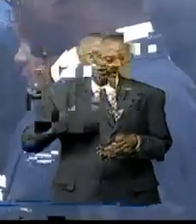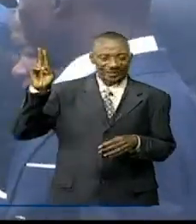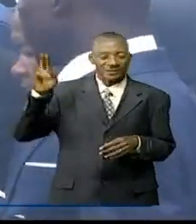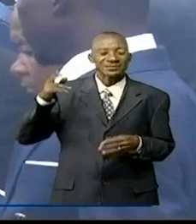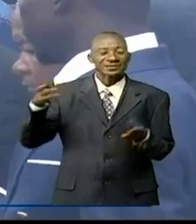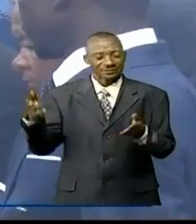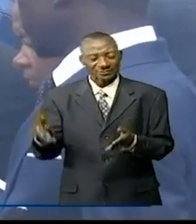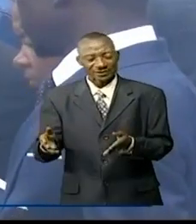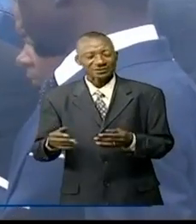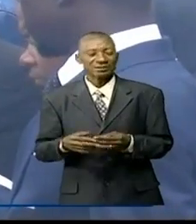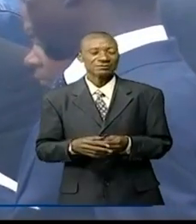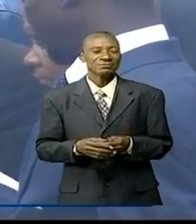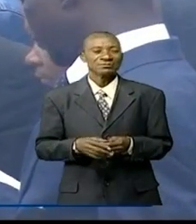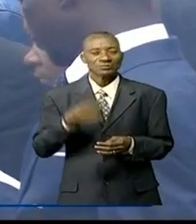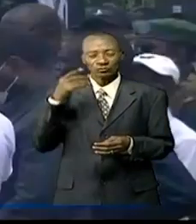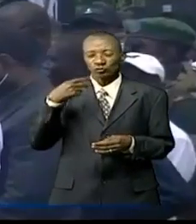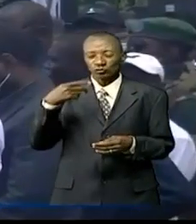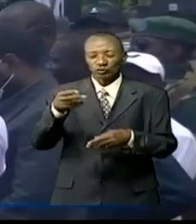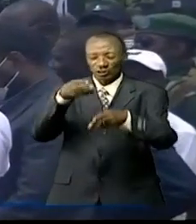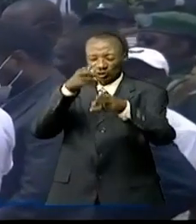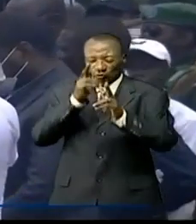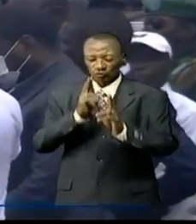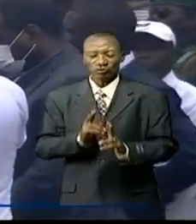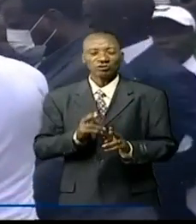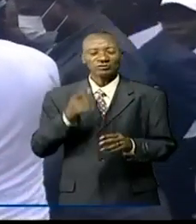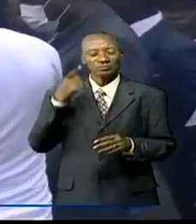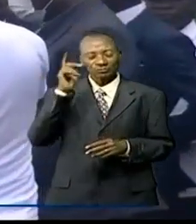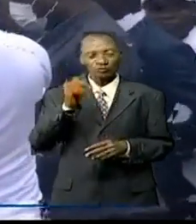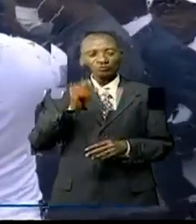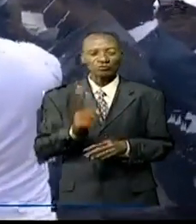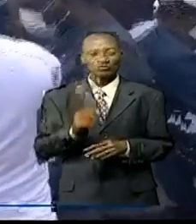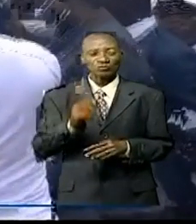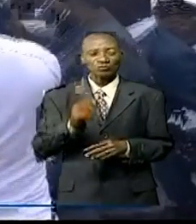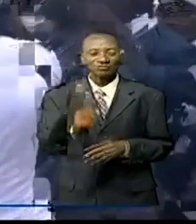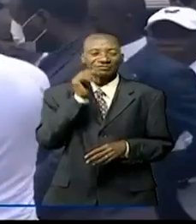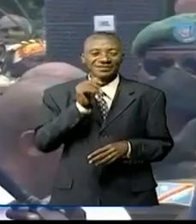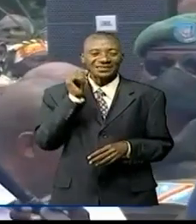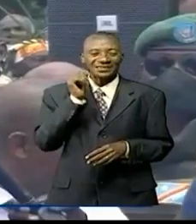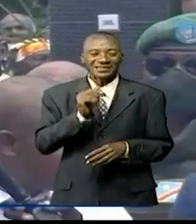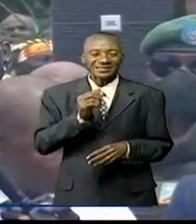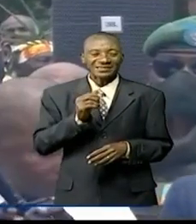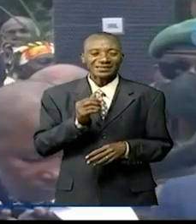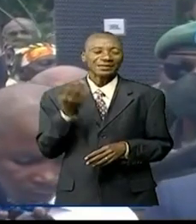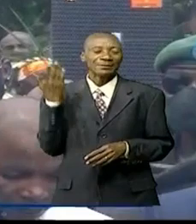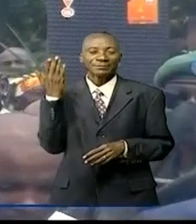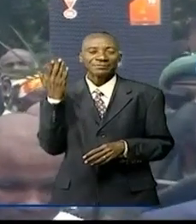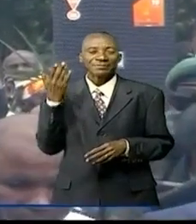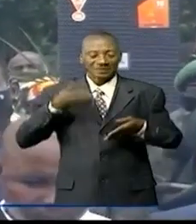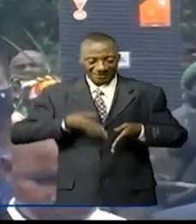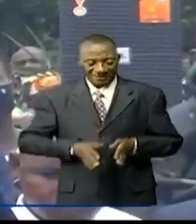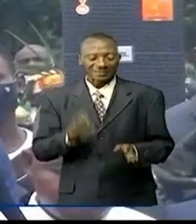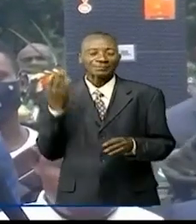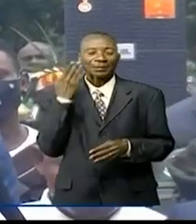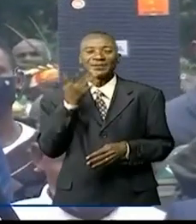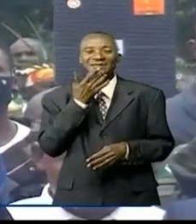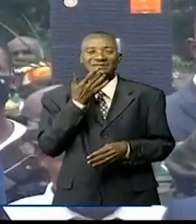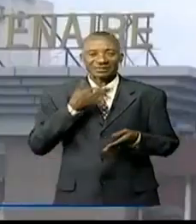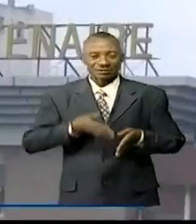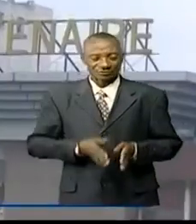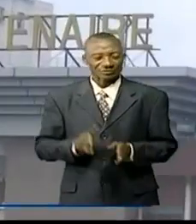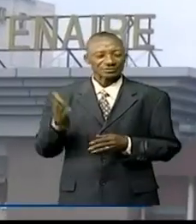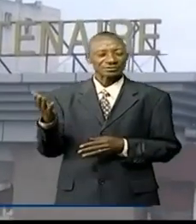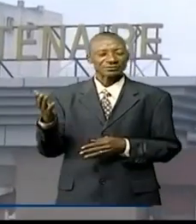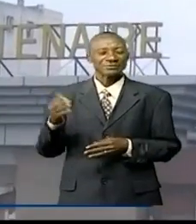obsèques dignes à la présidente et chef du parti lumumbiste unifié, Dorothée Gizenga, ont eu lieu au funérarium